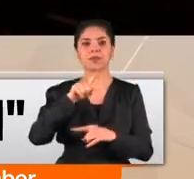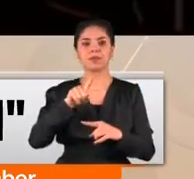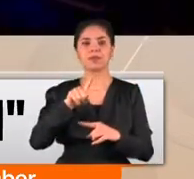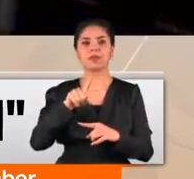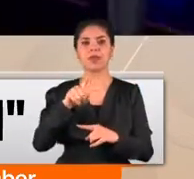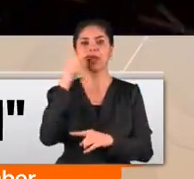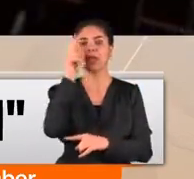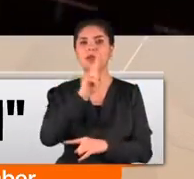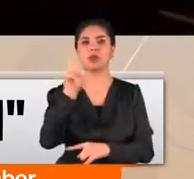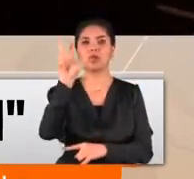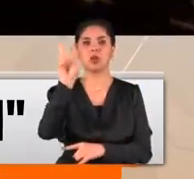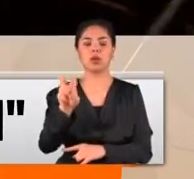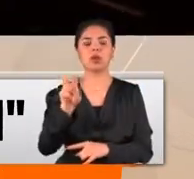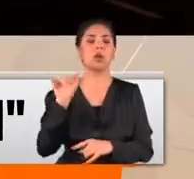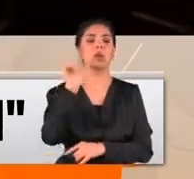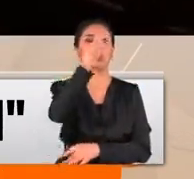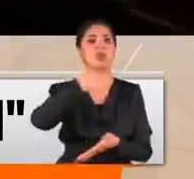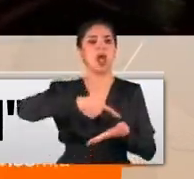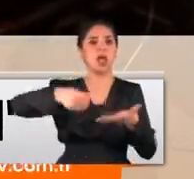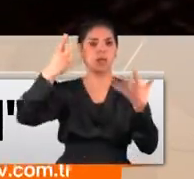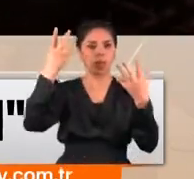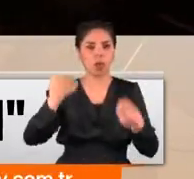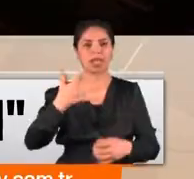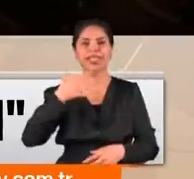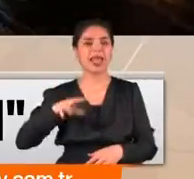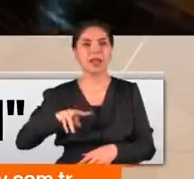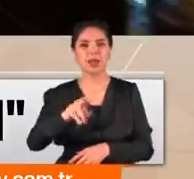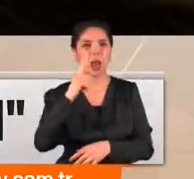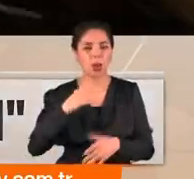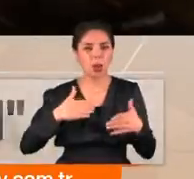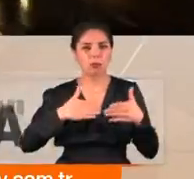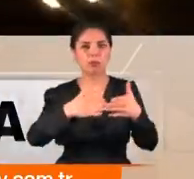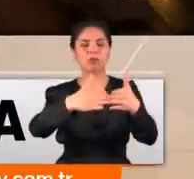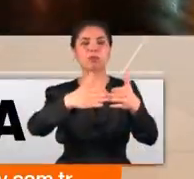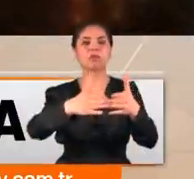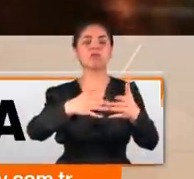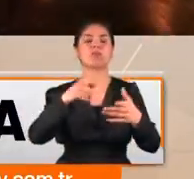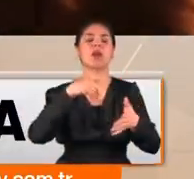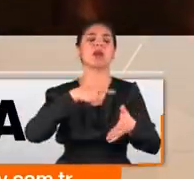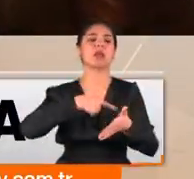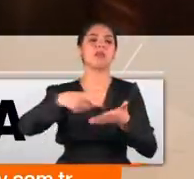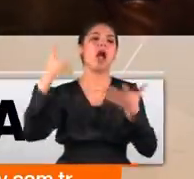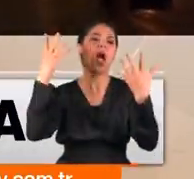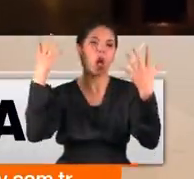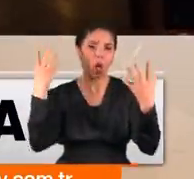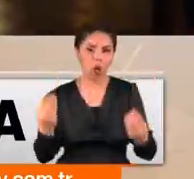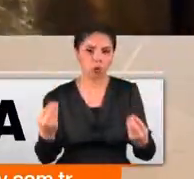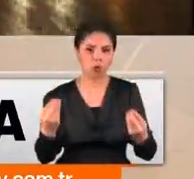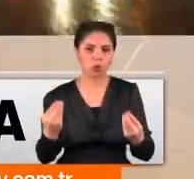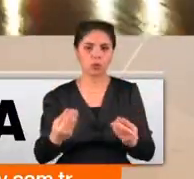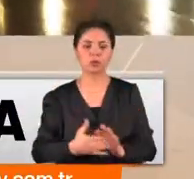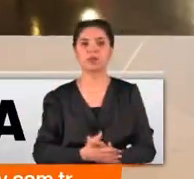kalkışlı 238 sefer iptal edildi. Deniz yolunda da gün içinde şehir içi ve şehirler arası seferler ve iptaller